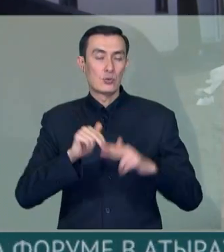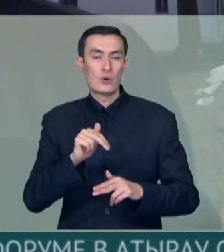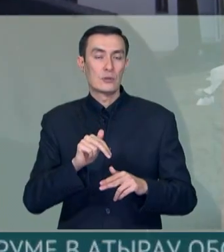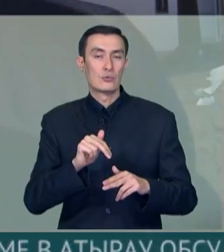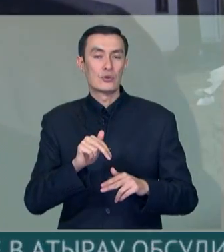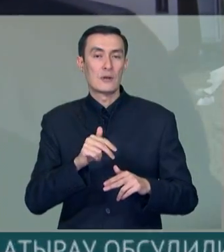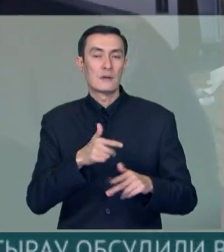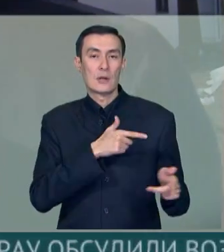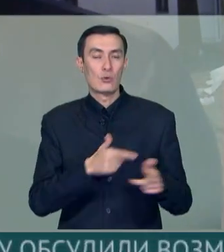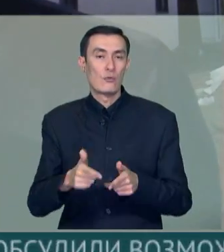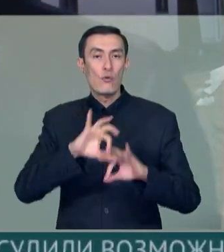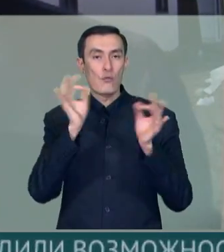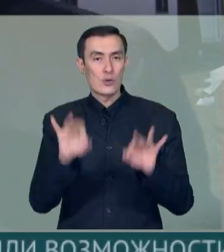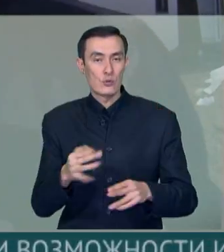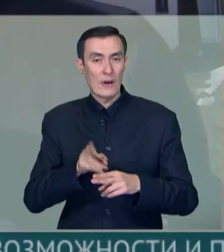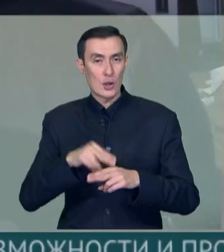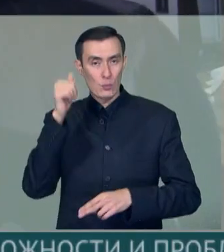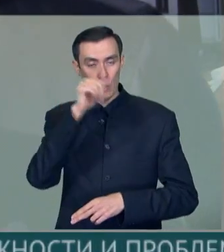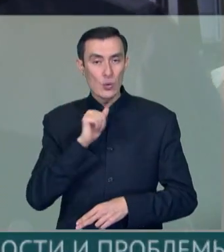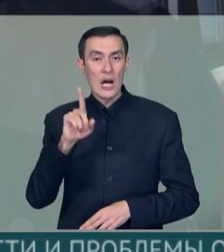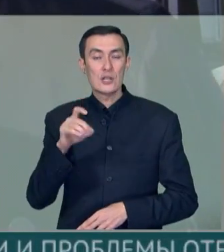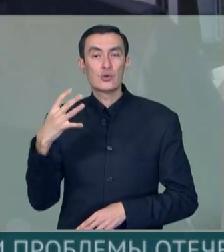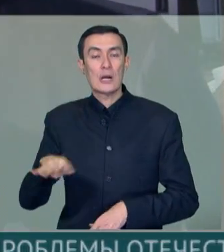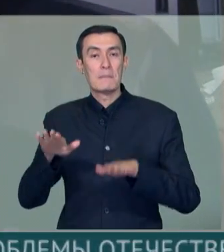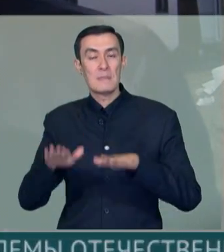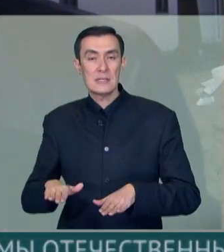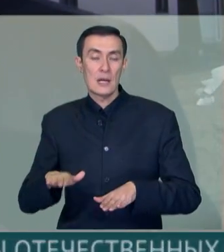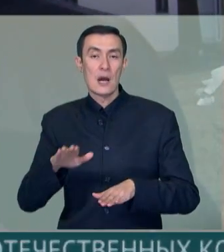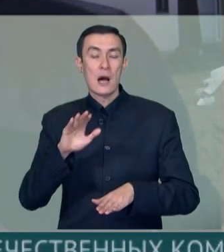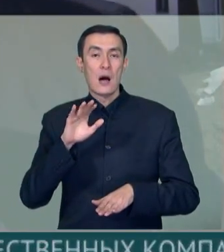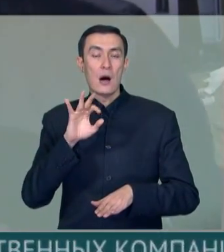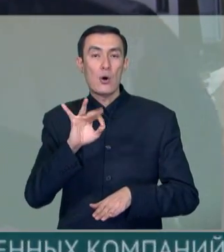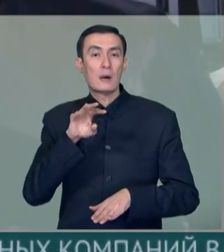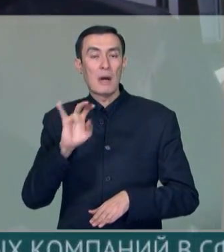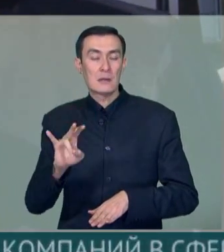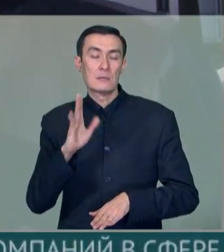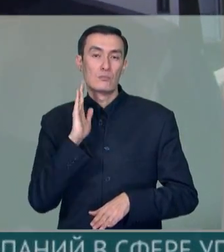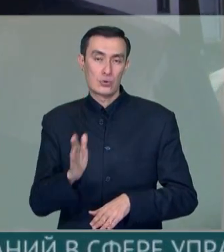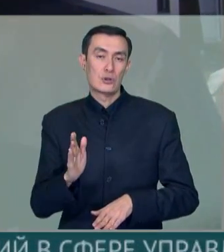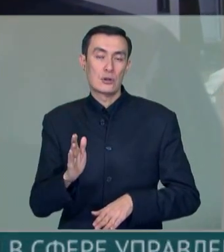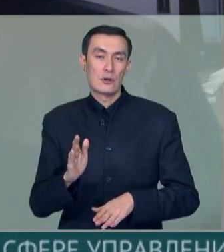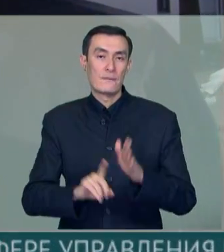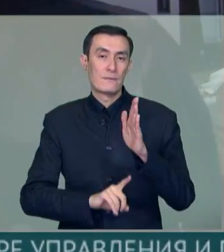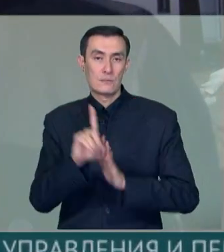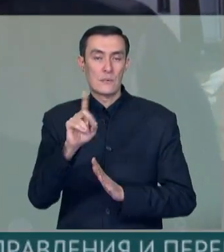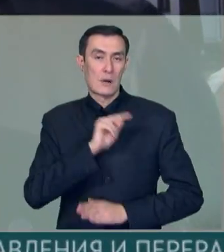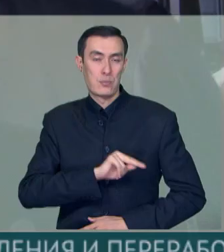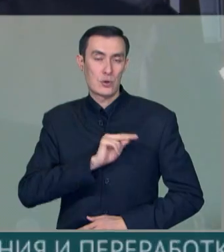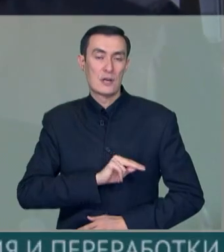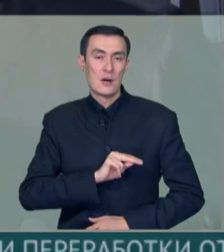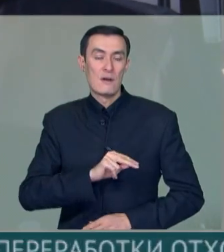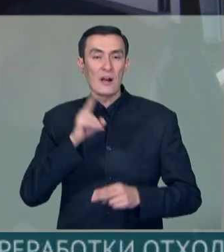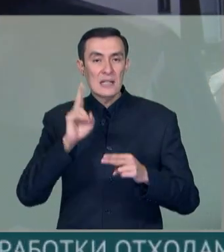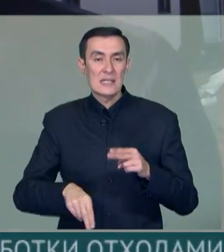эксплуатацию осенью этого года. 140-местный детский садик Орман будет введен в эксплуатацию в